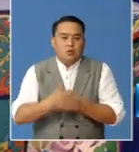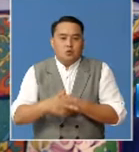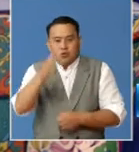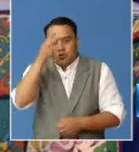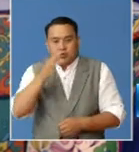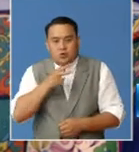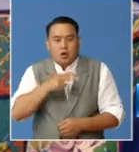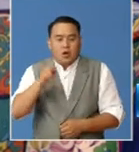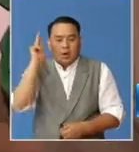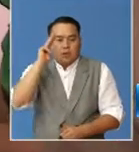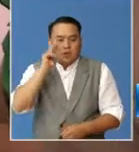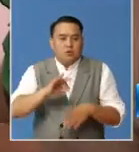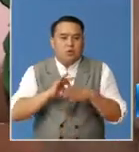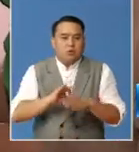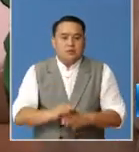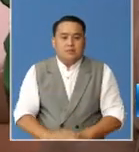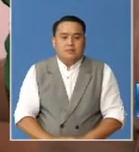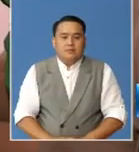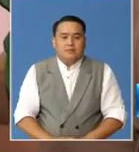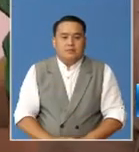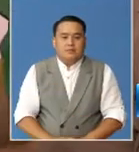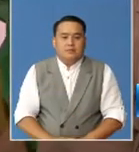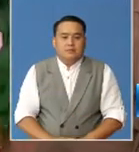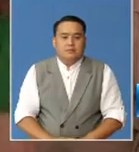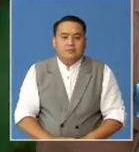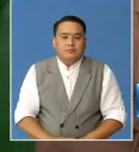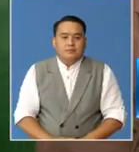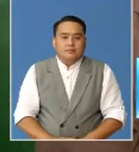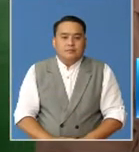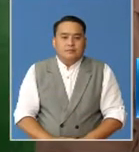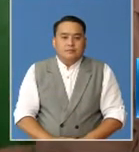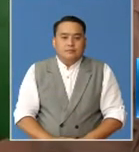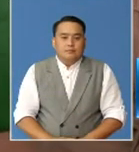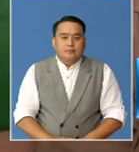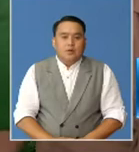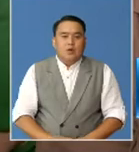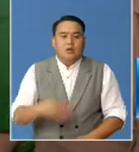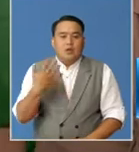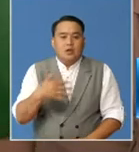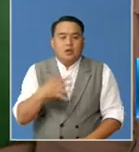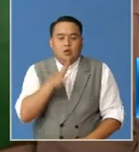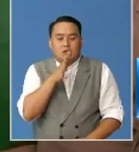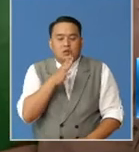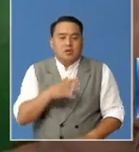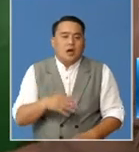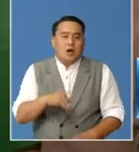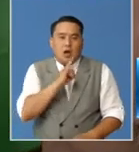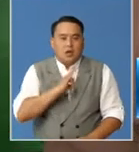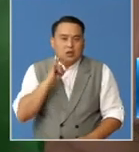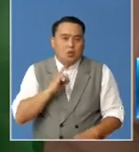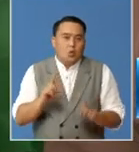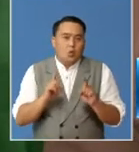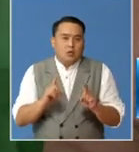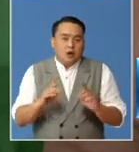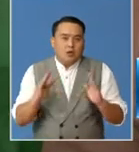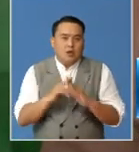айлық тігіншілік курсынан өткен. Мына жобаның несі, міндеті сол үйде отырған 50 жастан асқан әйелдер, үйде